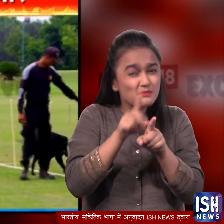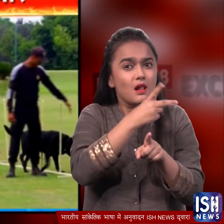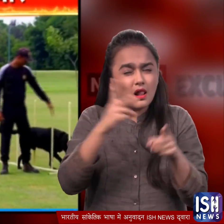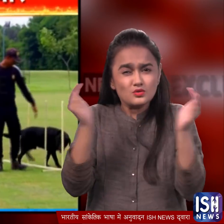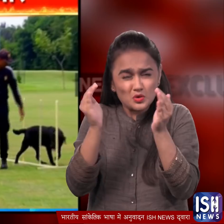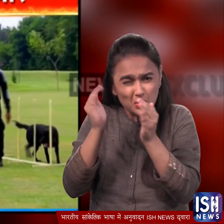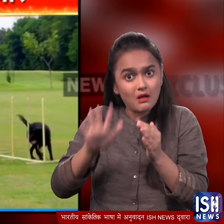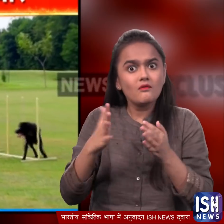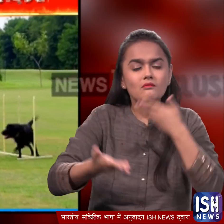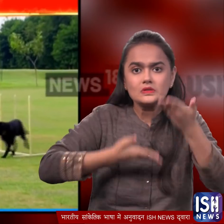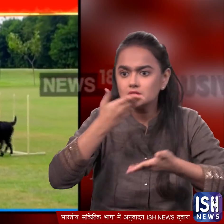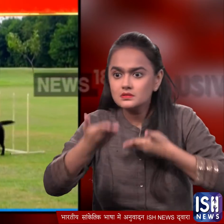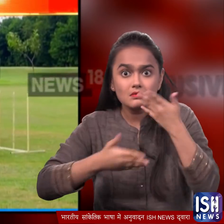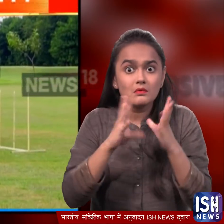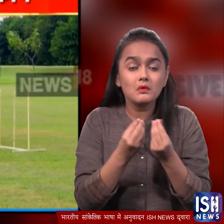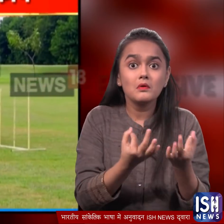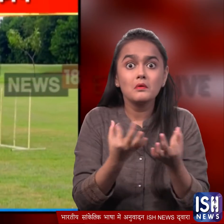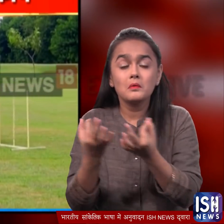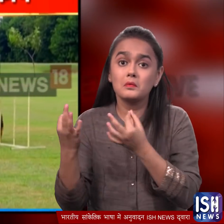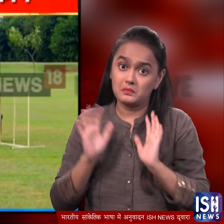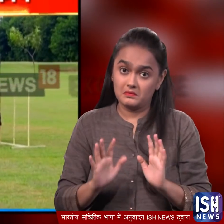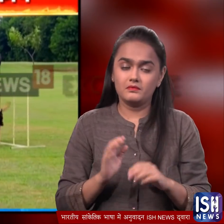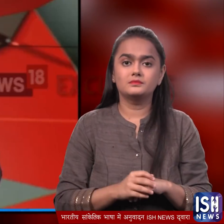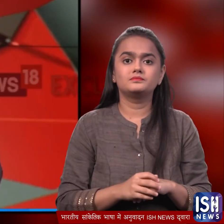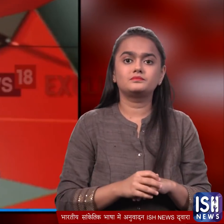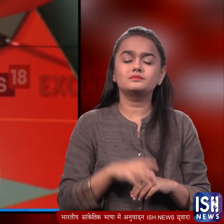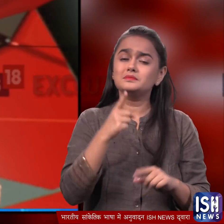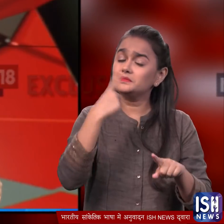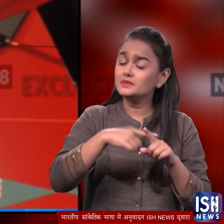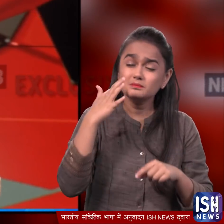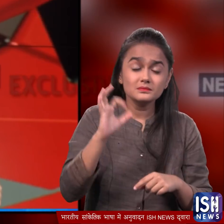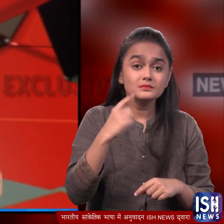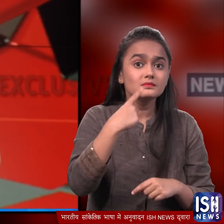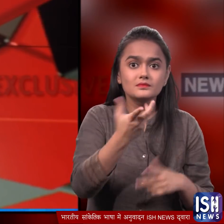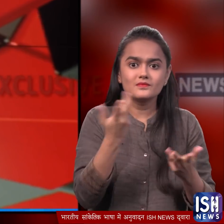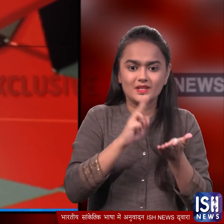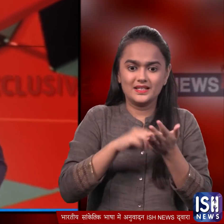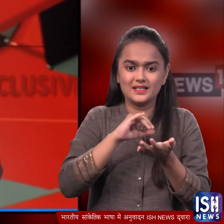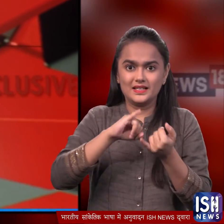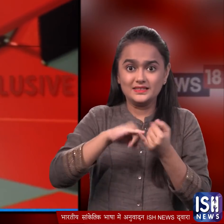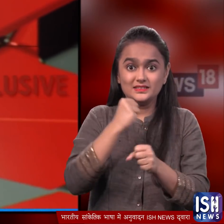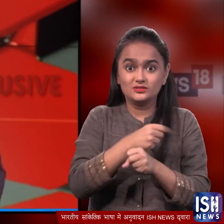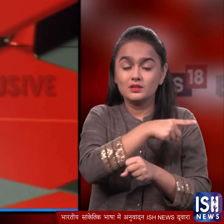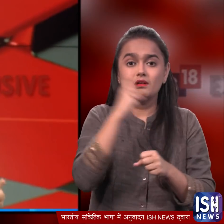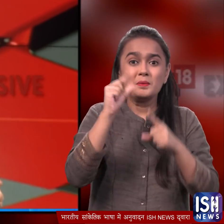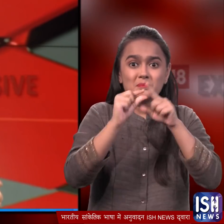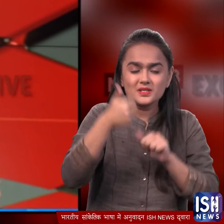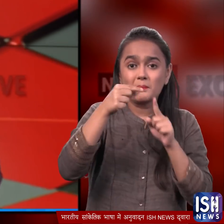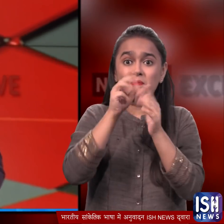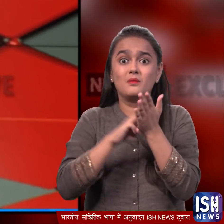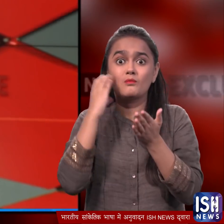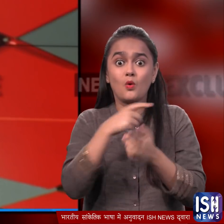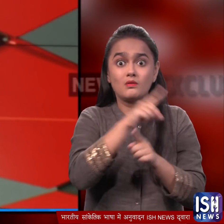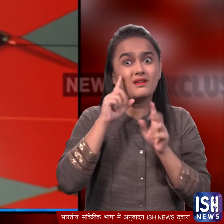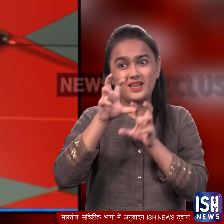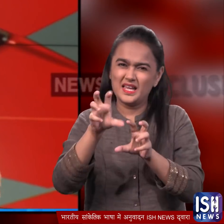दूसरे नस्ल के कुत्ते भी वहां नजर आए, जिन्हें इस दस्ते में जगह मिली। 100 बात की एक बात यह कि NSG को राष्ट्रपति और प्रधानमंत्री की